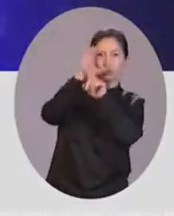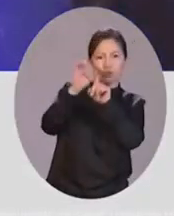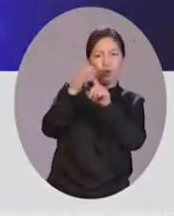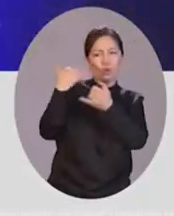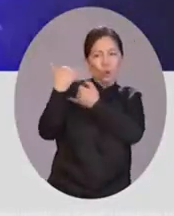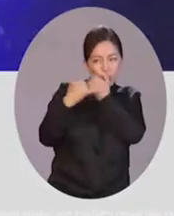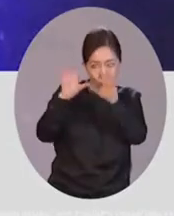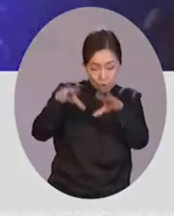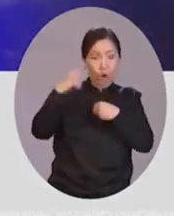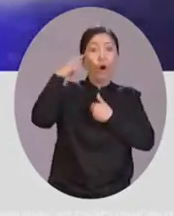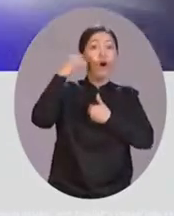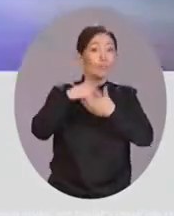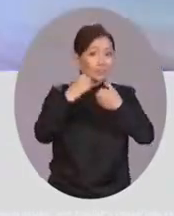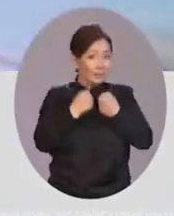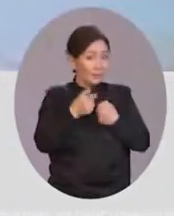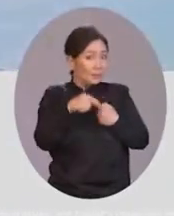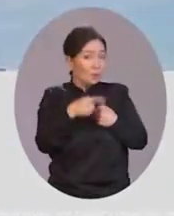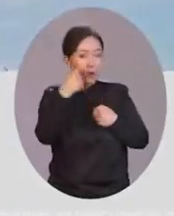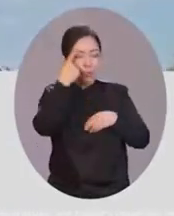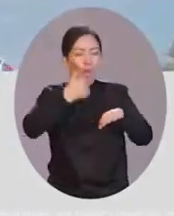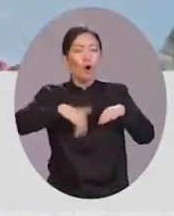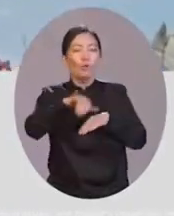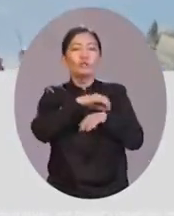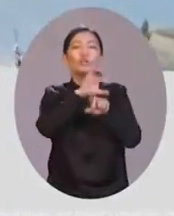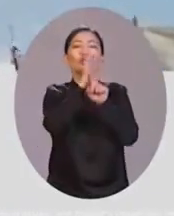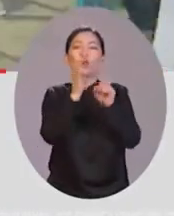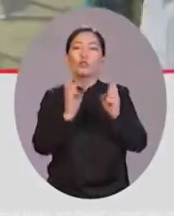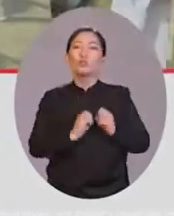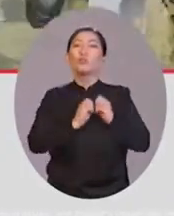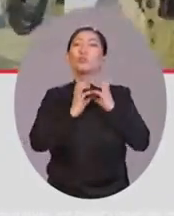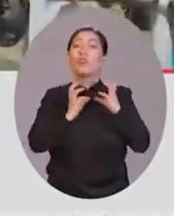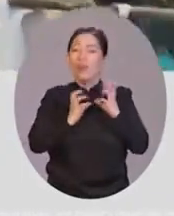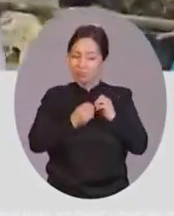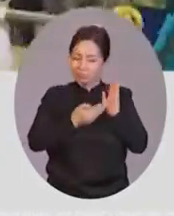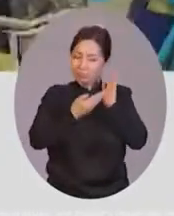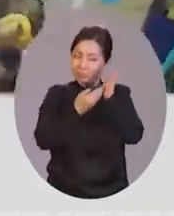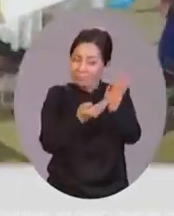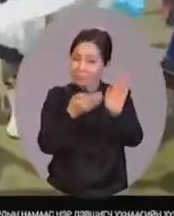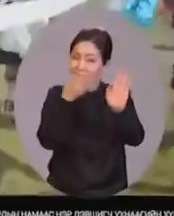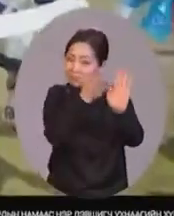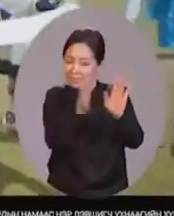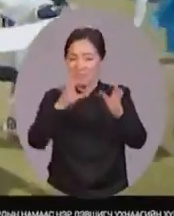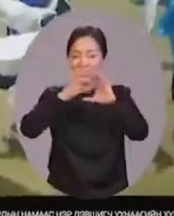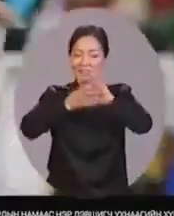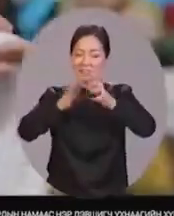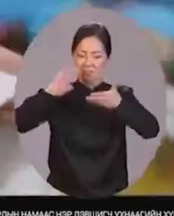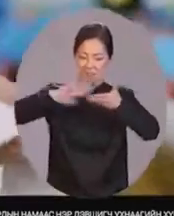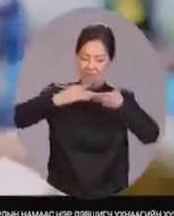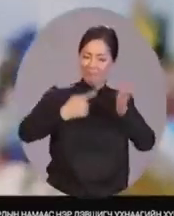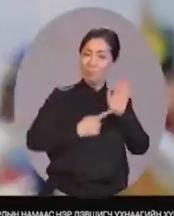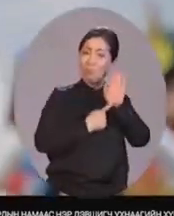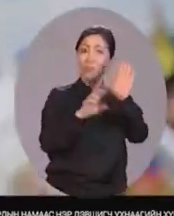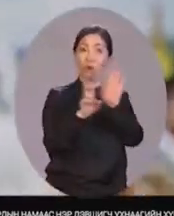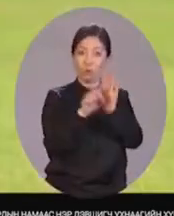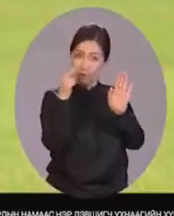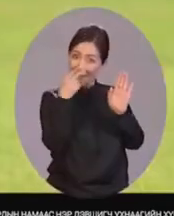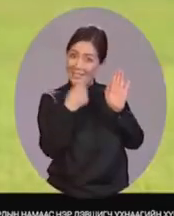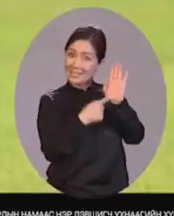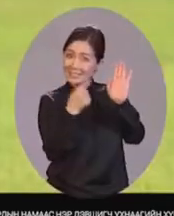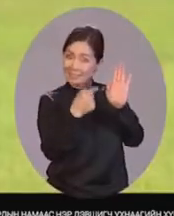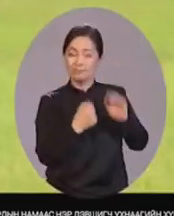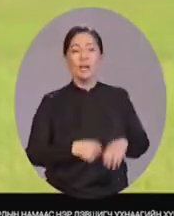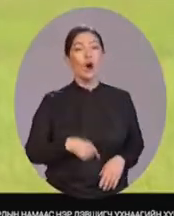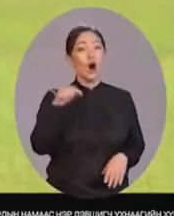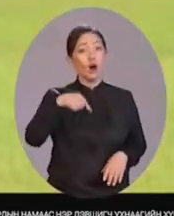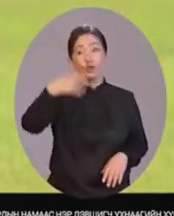орны соёл уламжлалыг ойлгож байсан билээ. Энэ бол манай улс соёлын бүтээгдэхүүнээрээ дамжуулан дэлхийн нийтэд танигдах бүрэн боломж